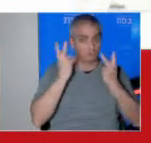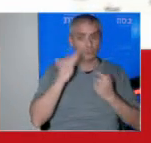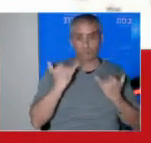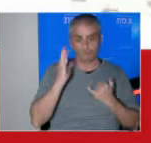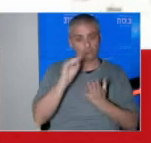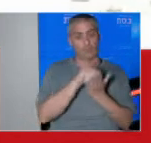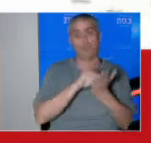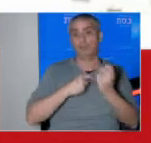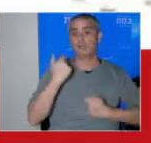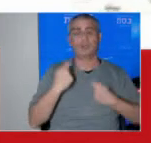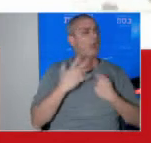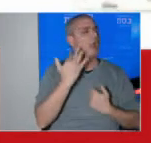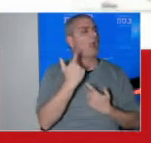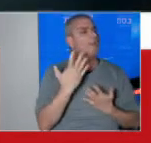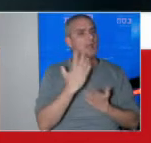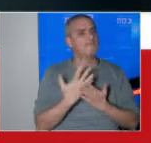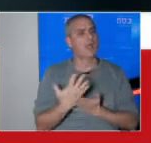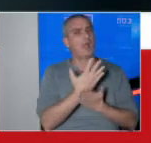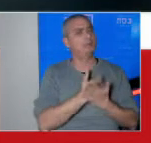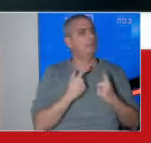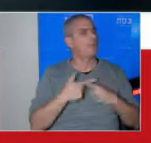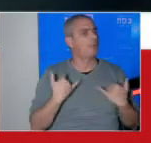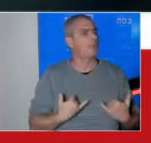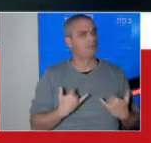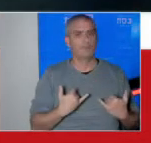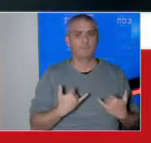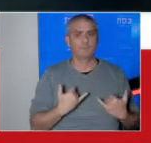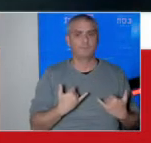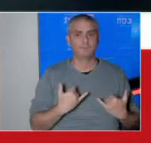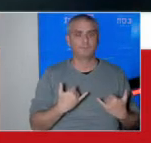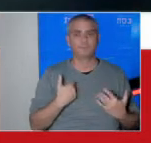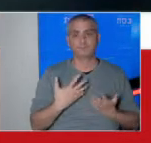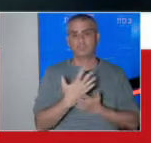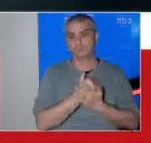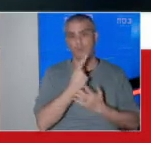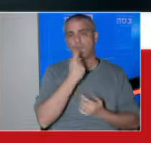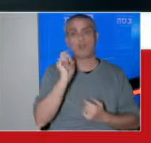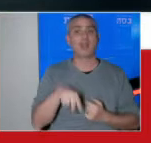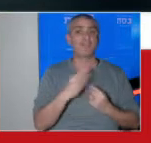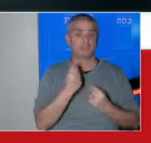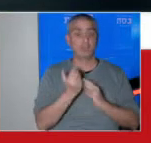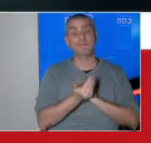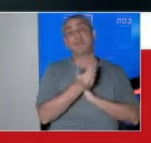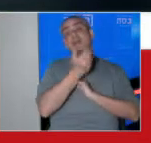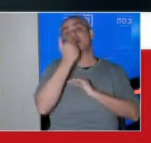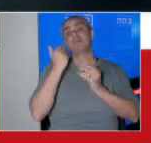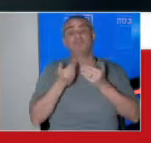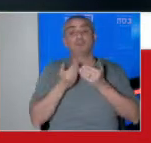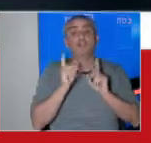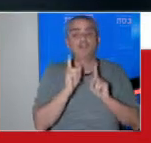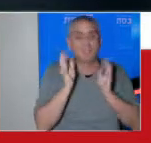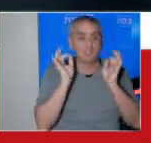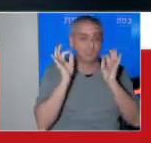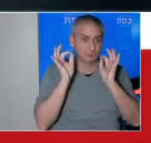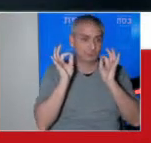הרשמה על הקמפיין הזה. כמה אספתם כבר, נדב? אספו כבר מאות אלפי שקלים עוד לפני שנפתחה